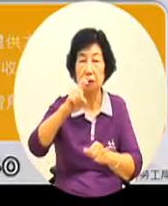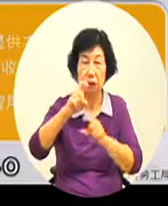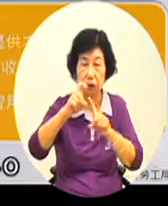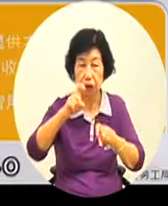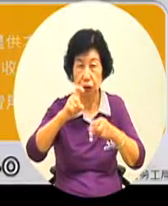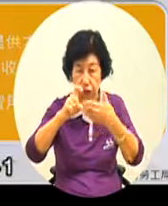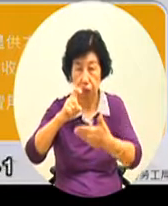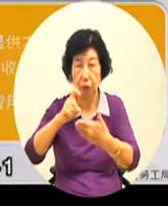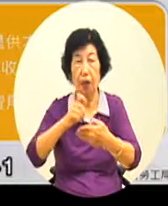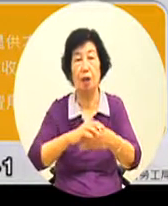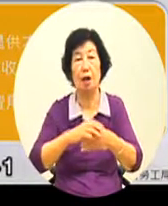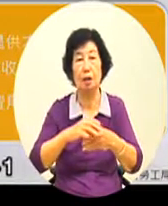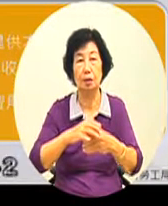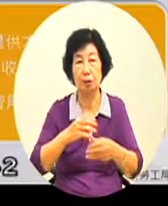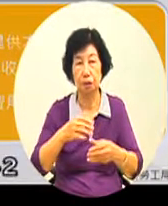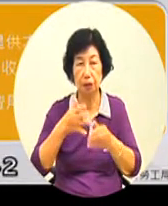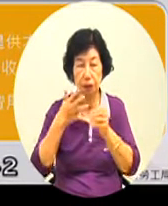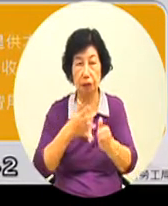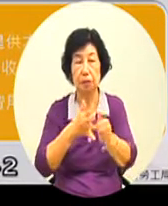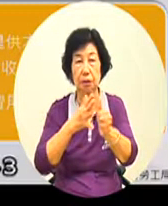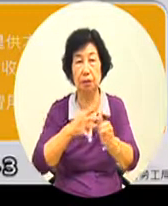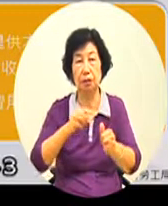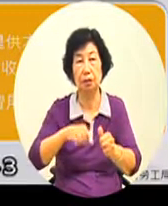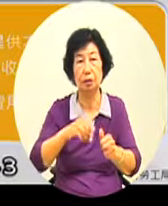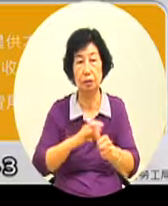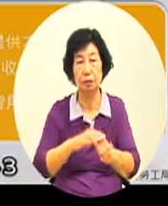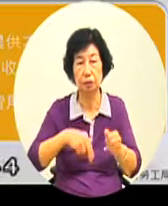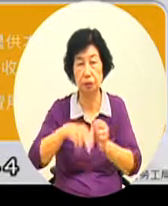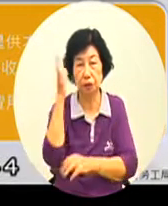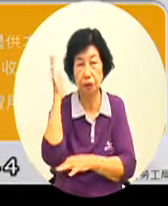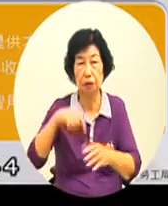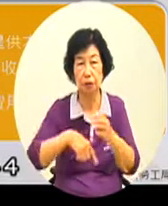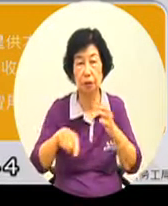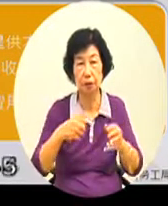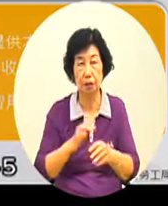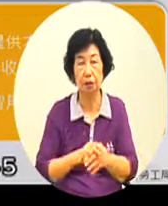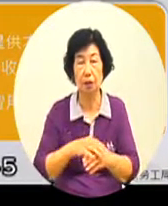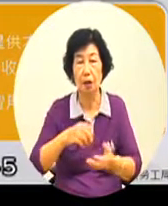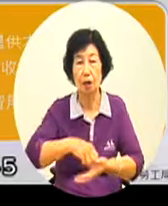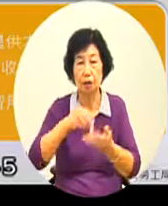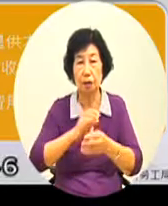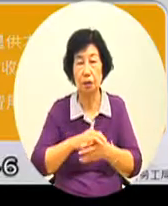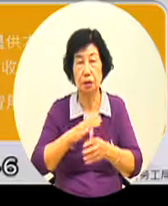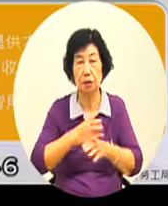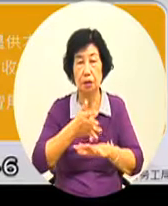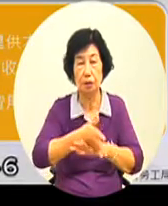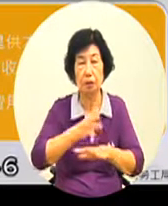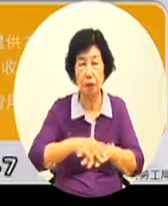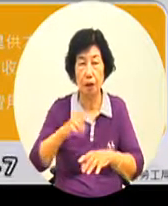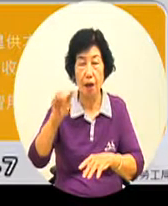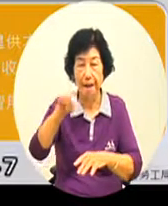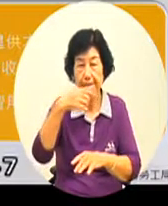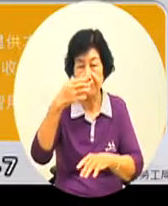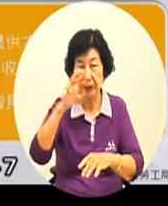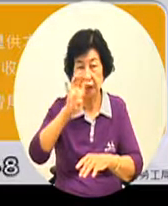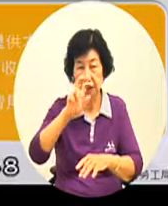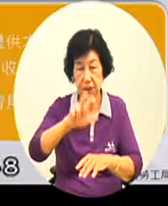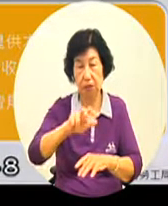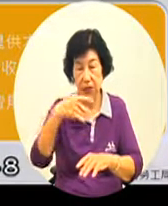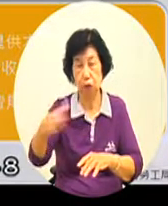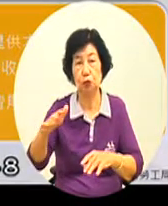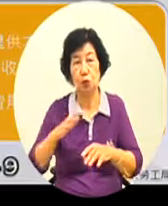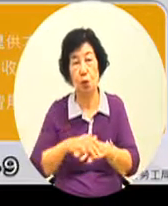行政院争取，已经做成了决议。另外，我们也提供了174户的劳工住宅，供本市无住屋